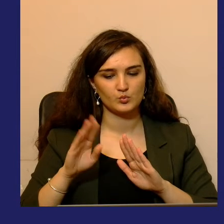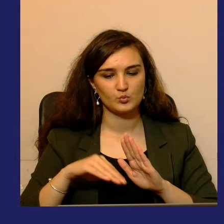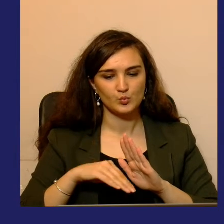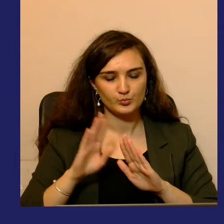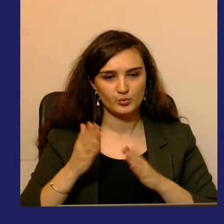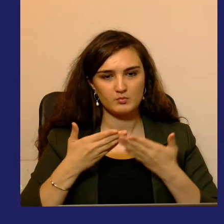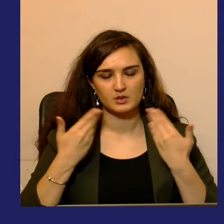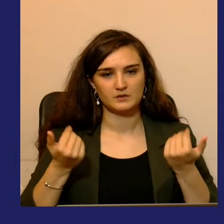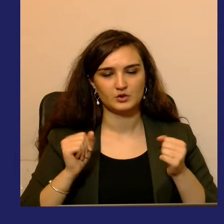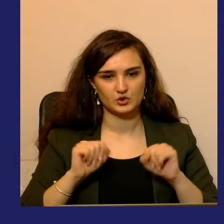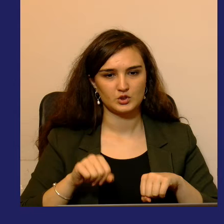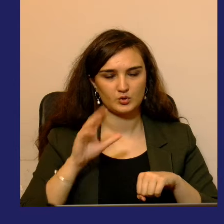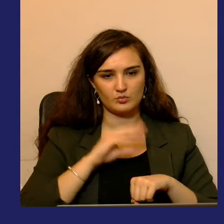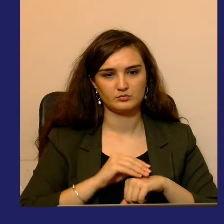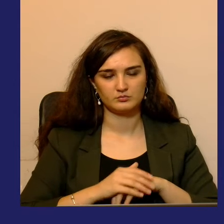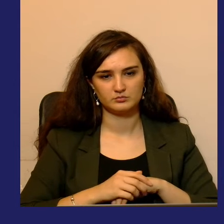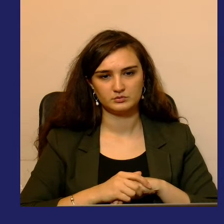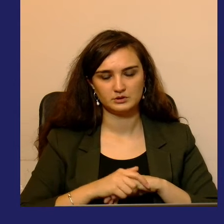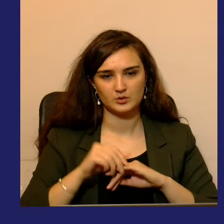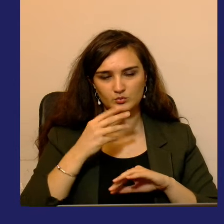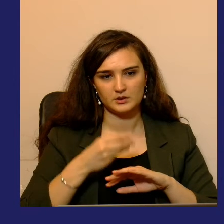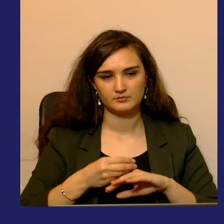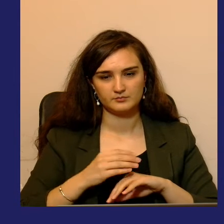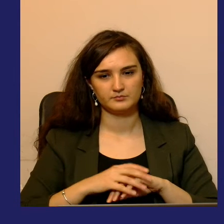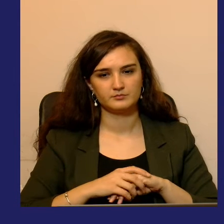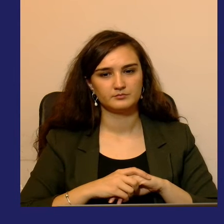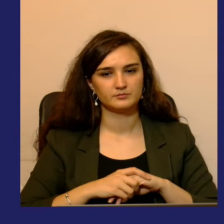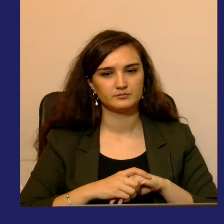უფრო მარტივად შეძლონ საკუთარი